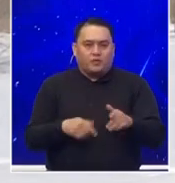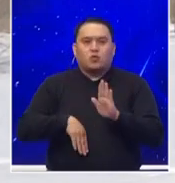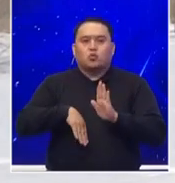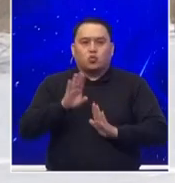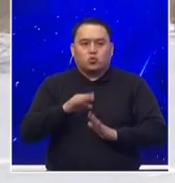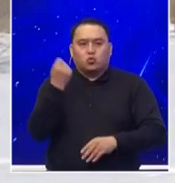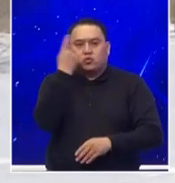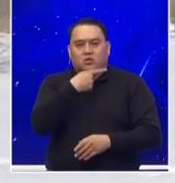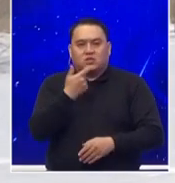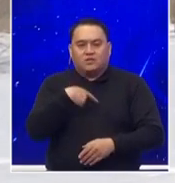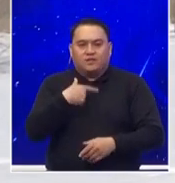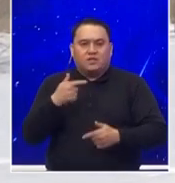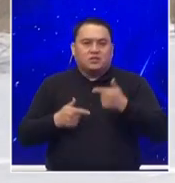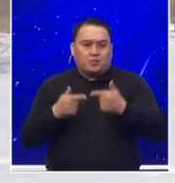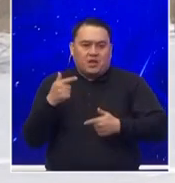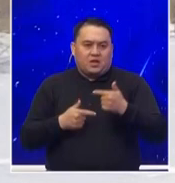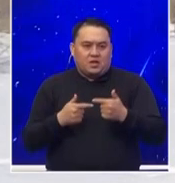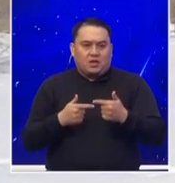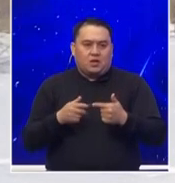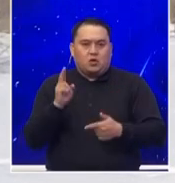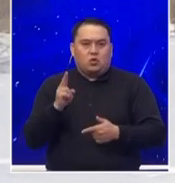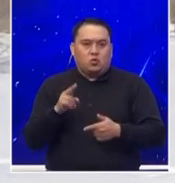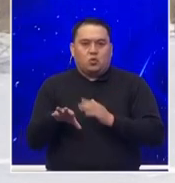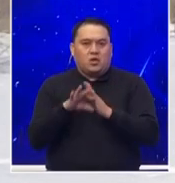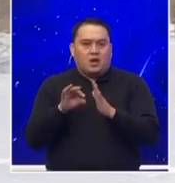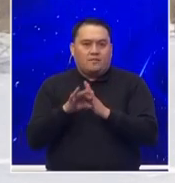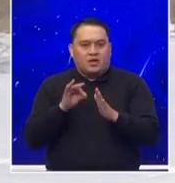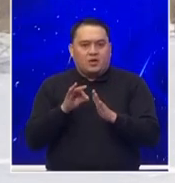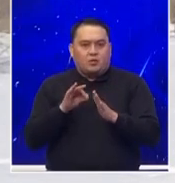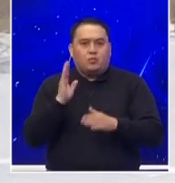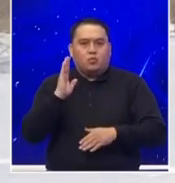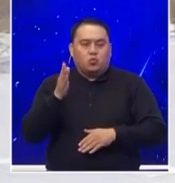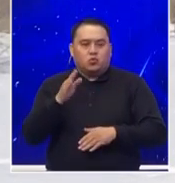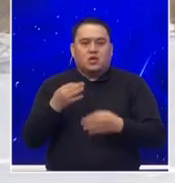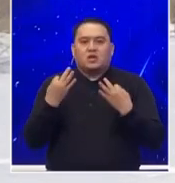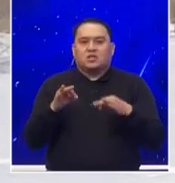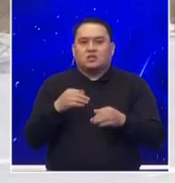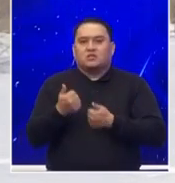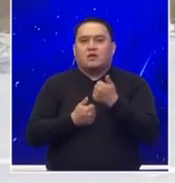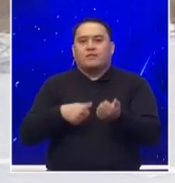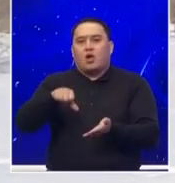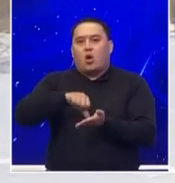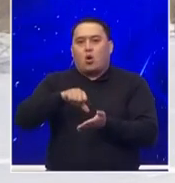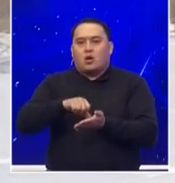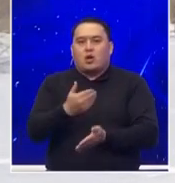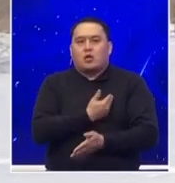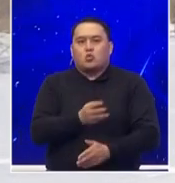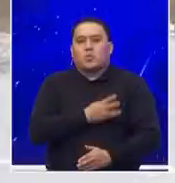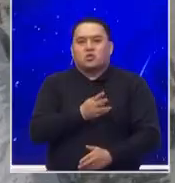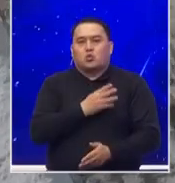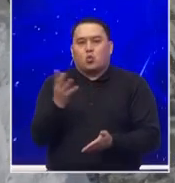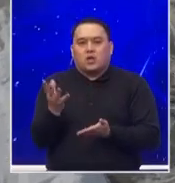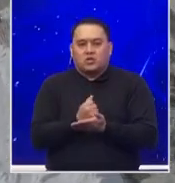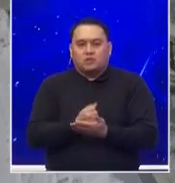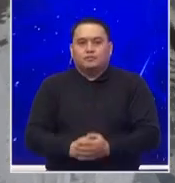лучше, узнать своих соперников. И даже тем, кто не отобрался, им еще предстоят лицензионные турниры. Хочу пожелать им удачи.